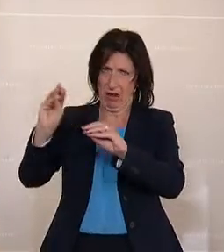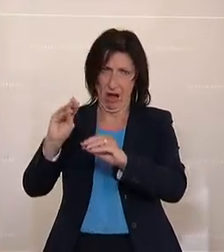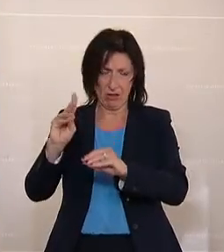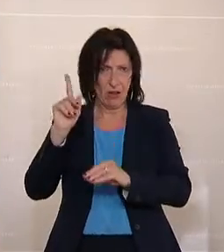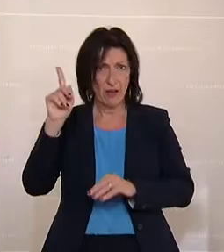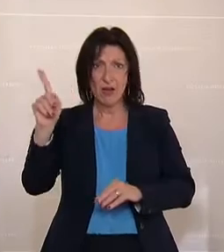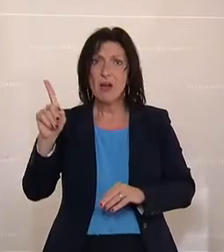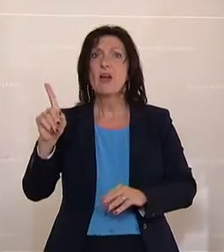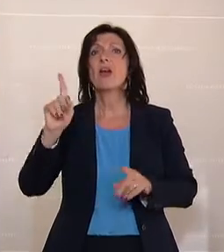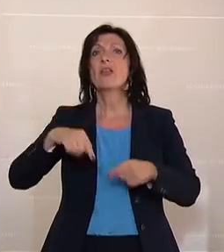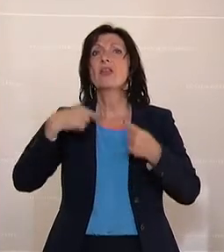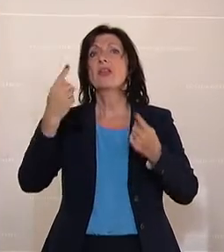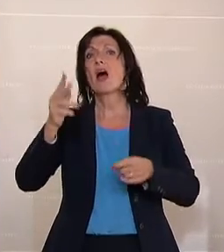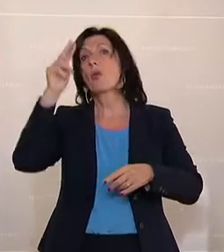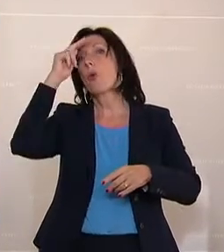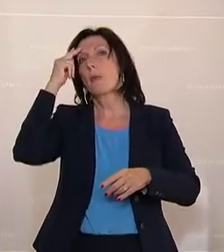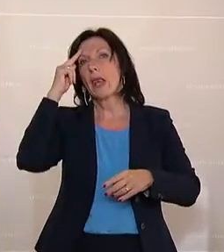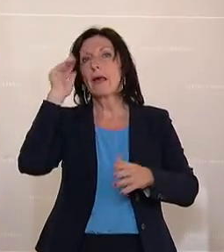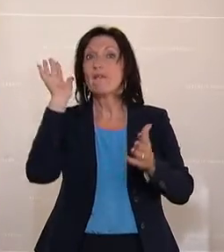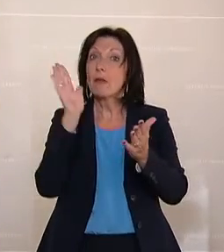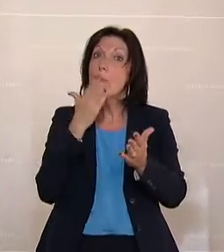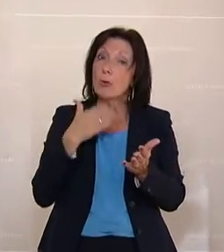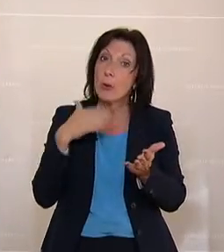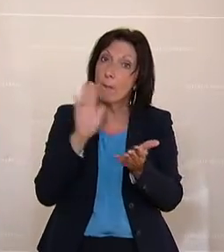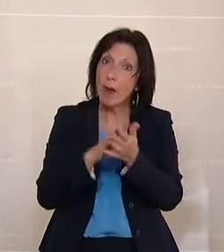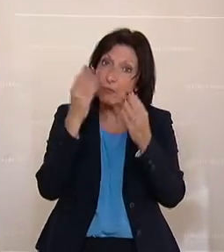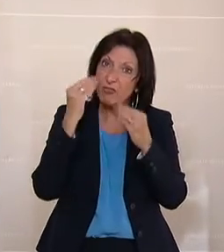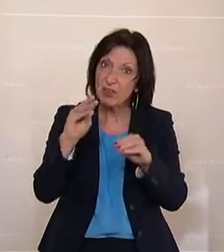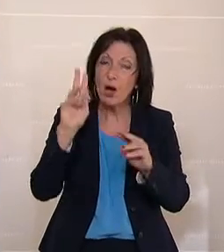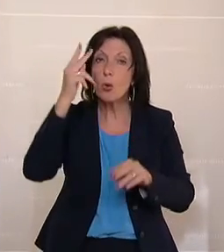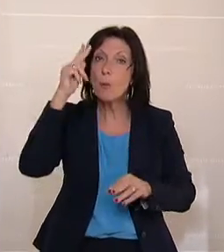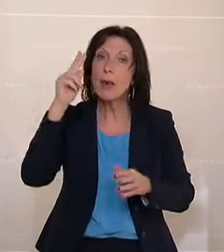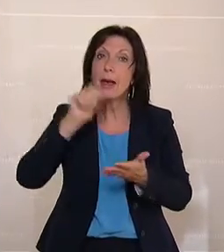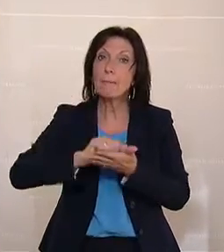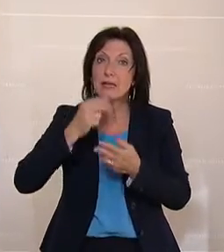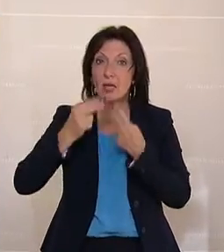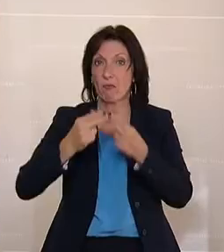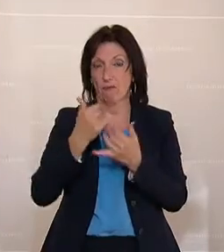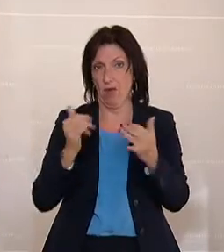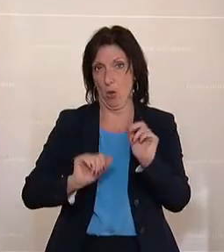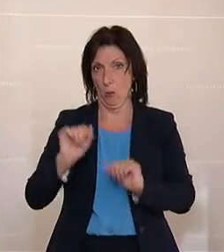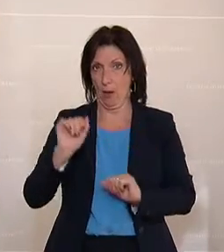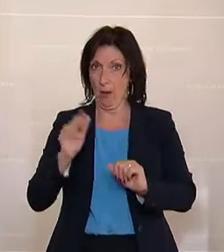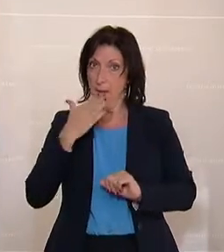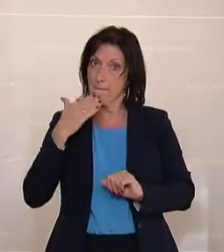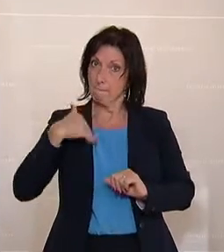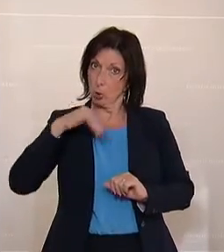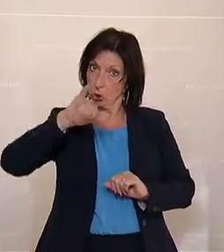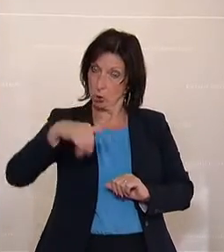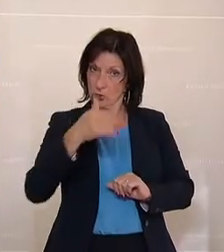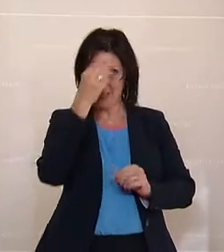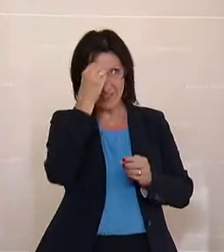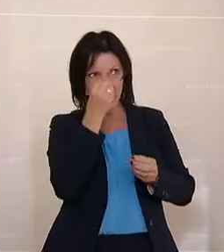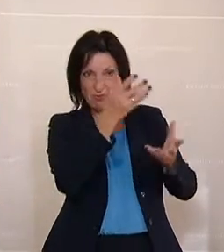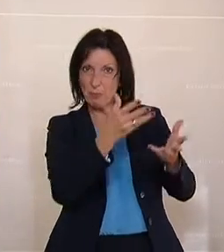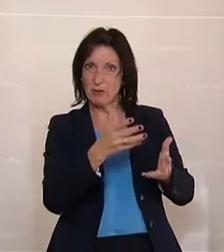Thema von Pressekonferenzen macht. Denn wer der Justiz mitteilen will via Pressekonferenz,